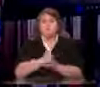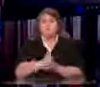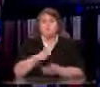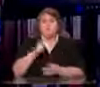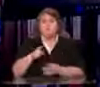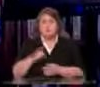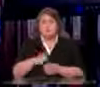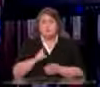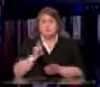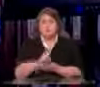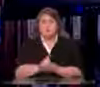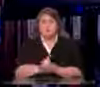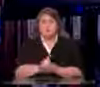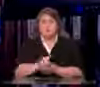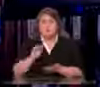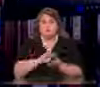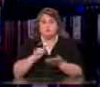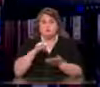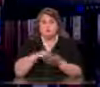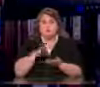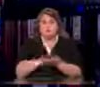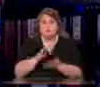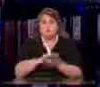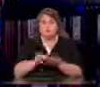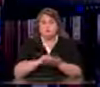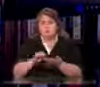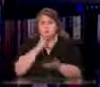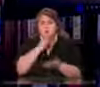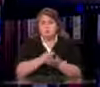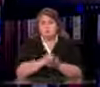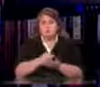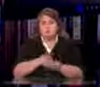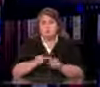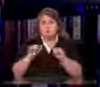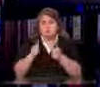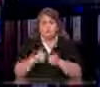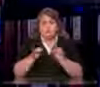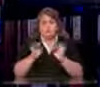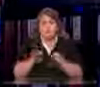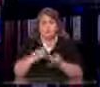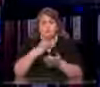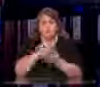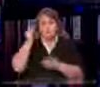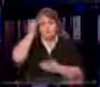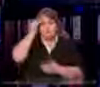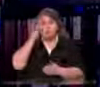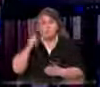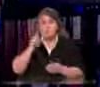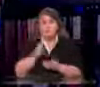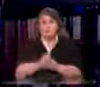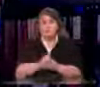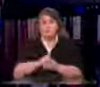вы потом должны будете записать письменный ответ, то есть сформулировав правильно свои мысли, должны